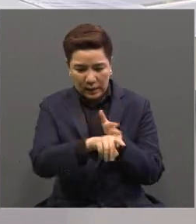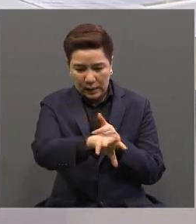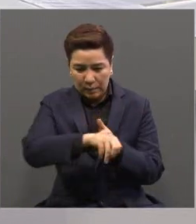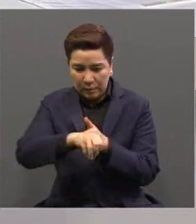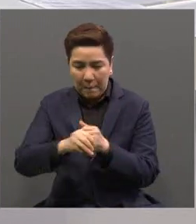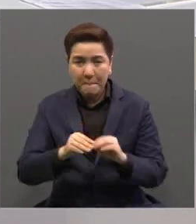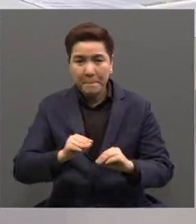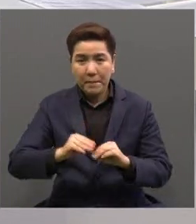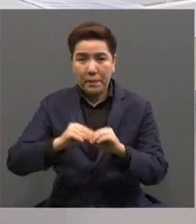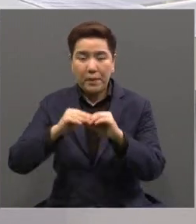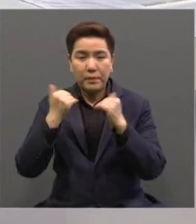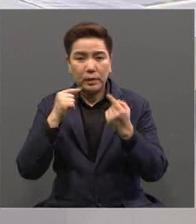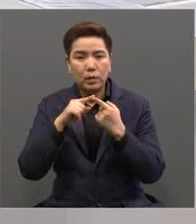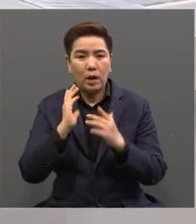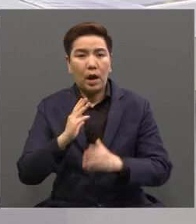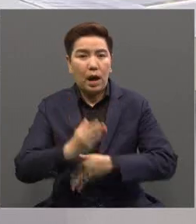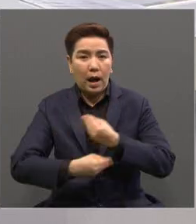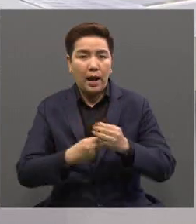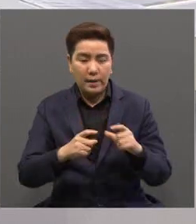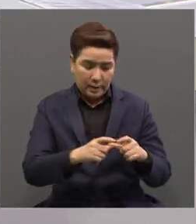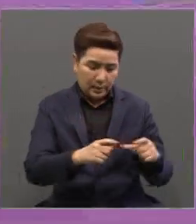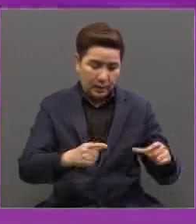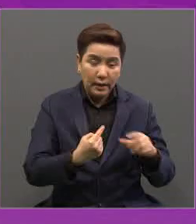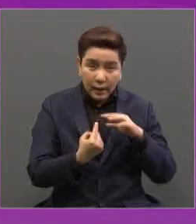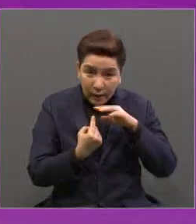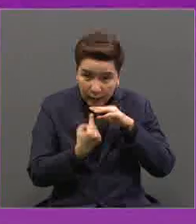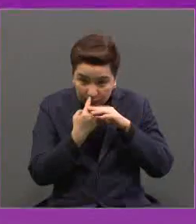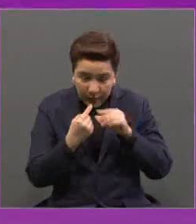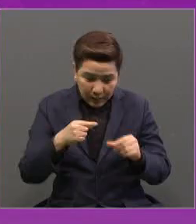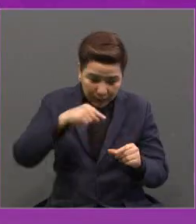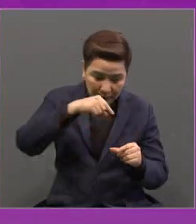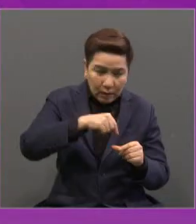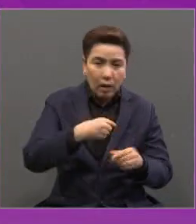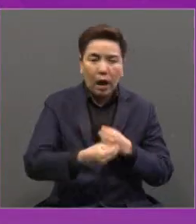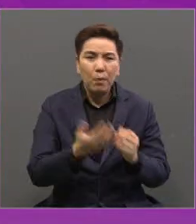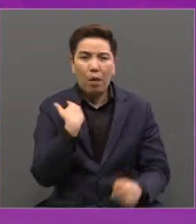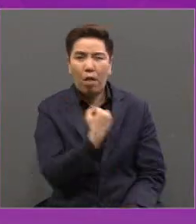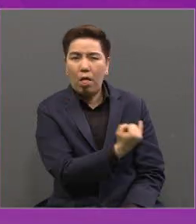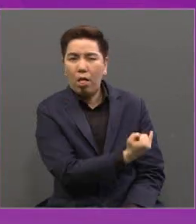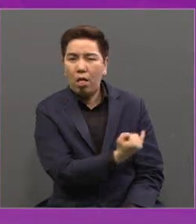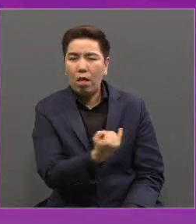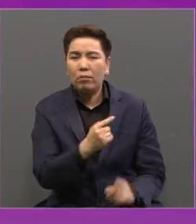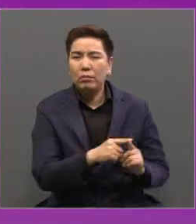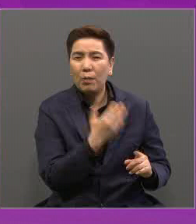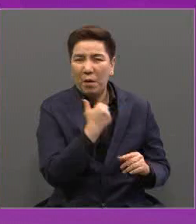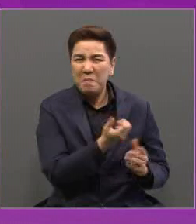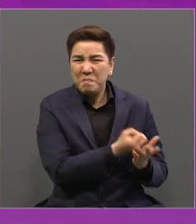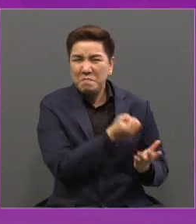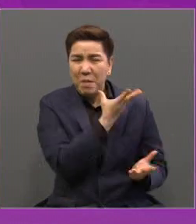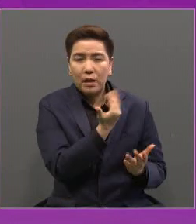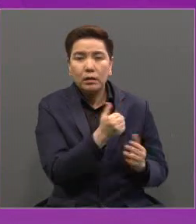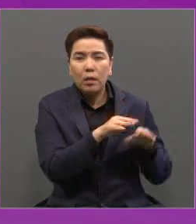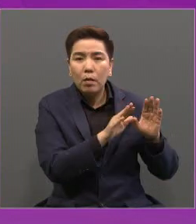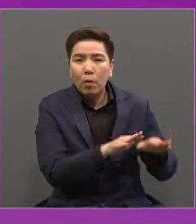มันเพิ่มขึ้นขณะที่ยอดขายatkนี่ช่วงที่ผ่านมาขายไม่ได้นะหลายยี่ห้อที่เคยแพงมาก